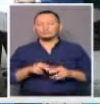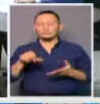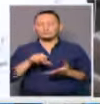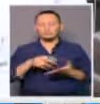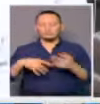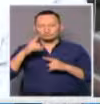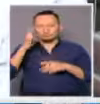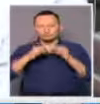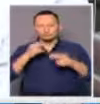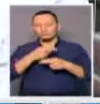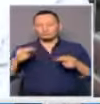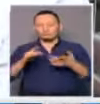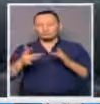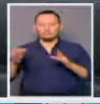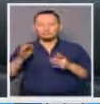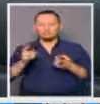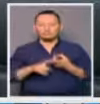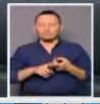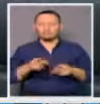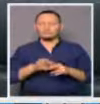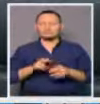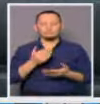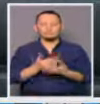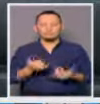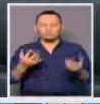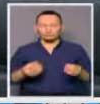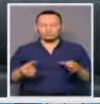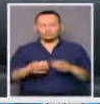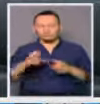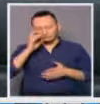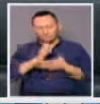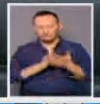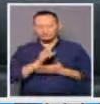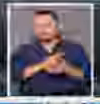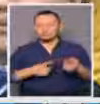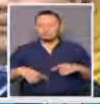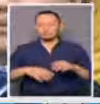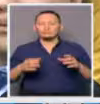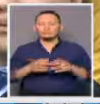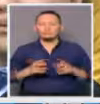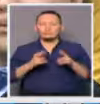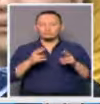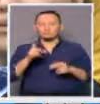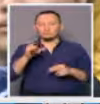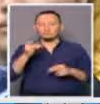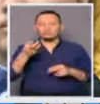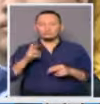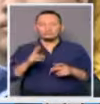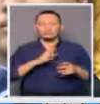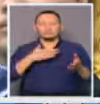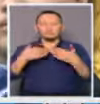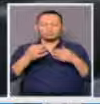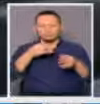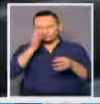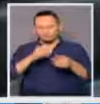также обсудили тему цифровизации. Так, к примеру, на сегодняшний день группа государственных служащих посетила Эстонию для обмена опытом в этой